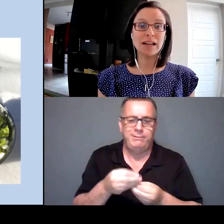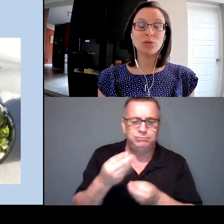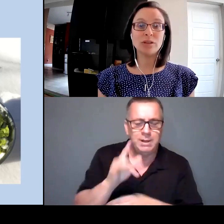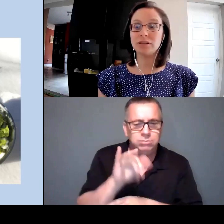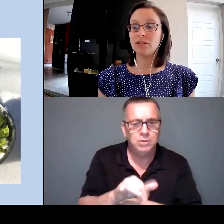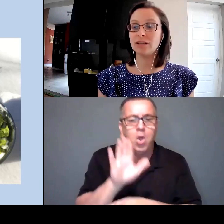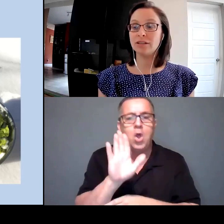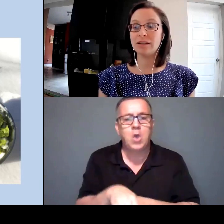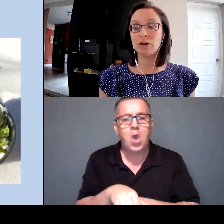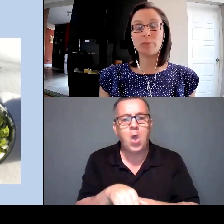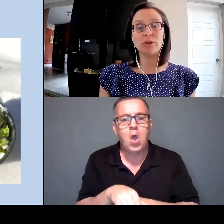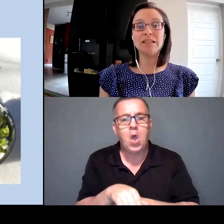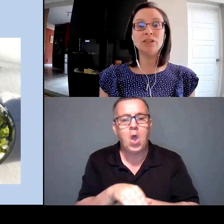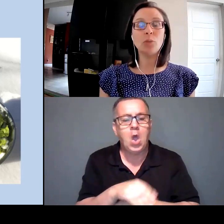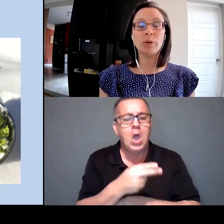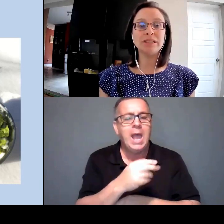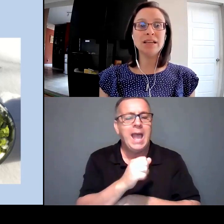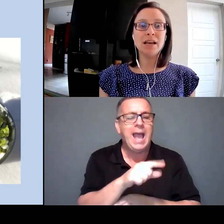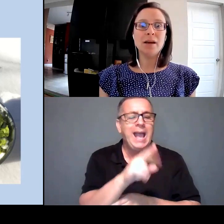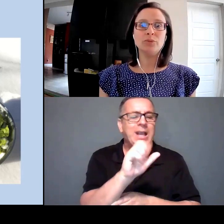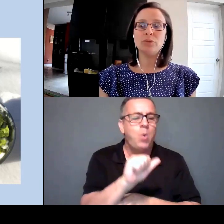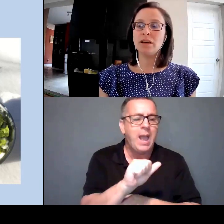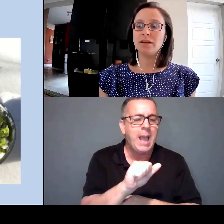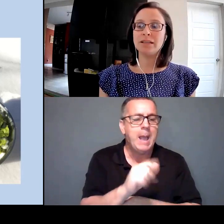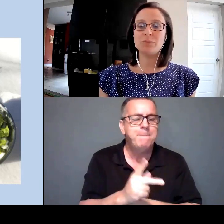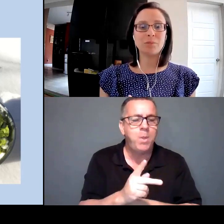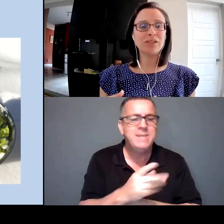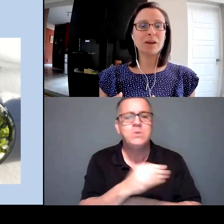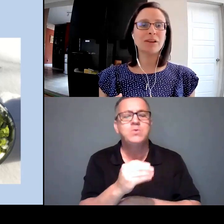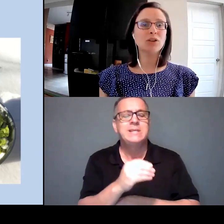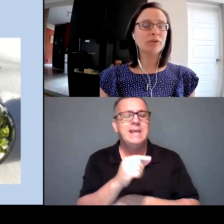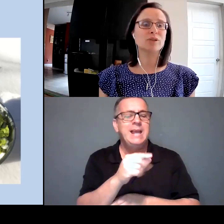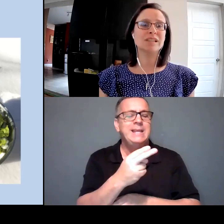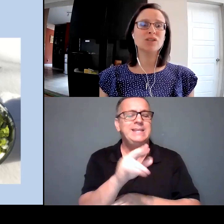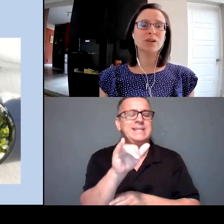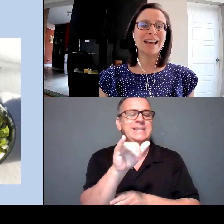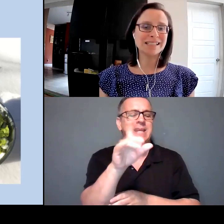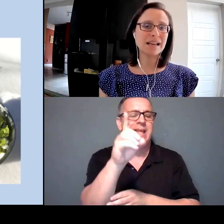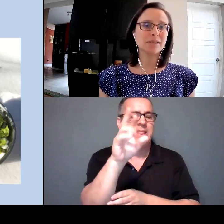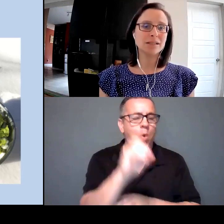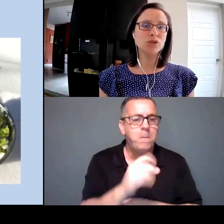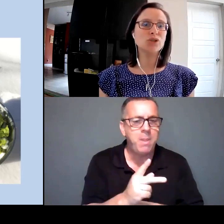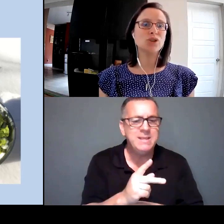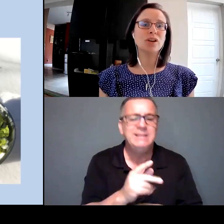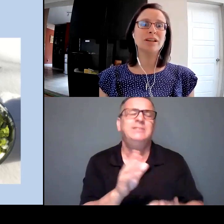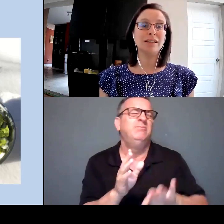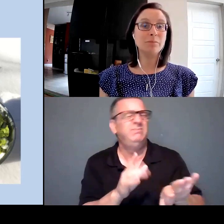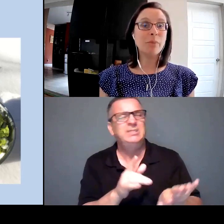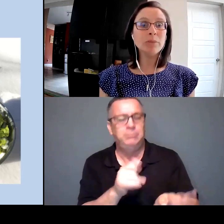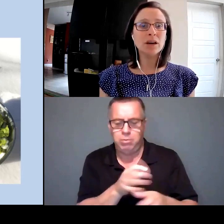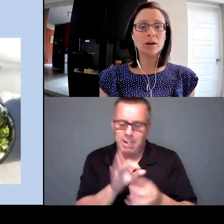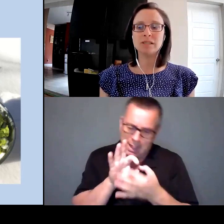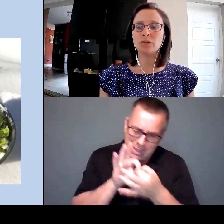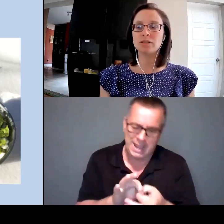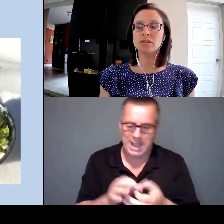que l'aquaponie et l'hydroponie, puis qui permet vraiment de focusser sur la santé du sol et des